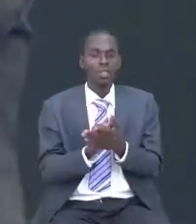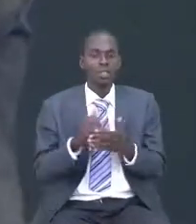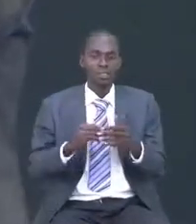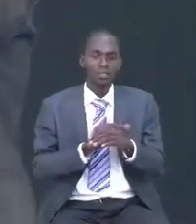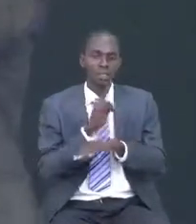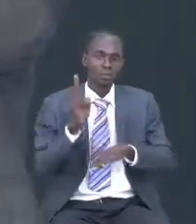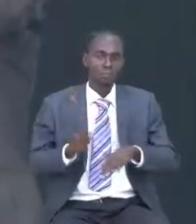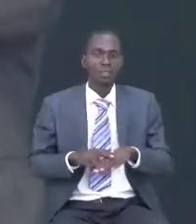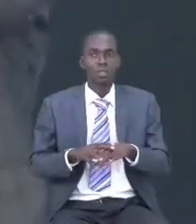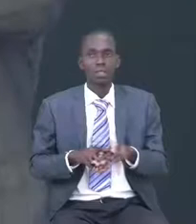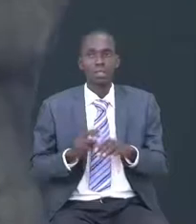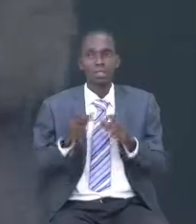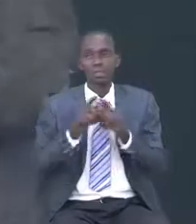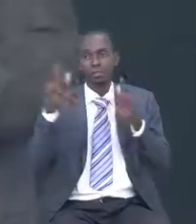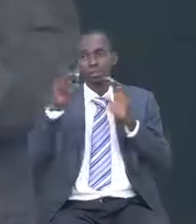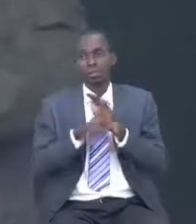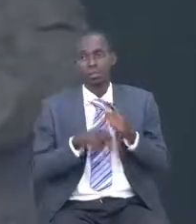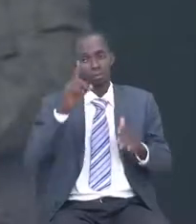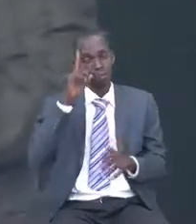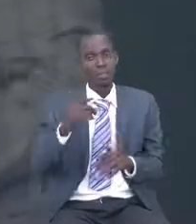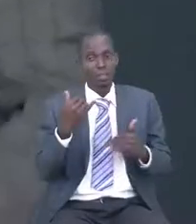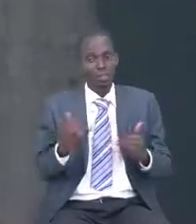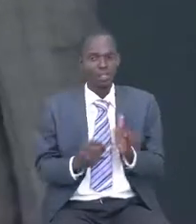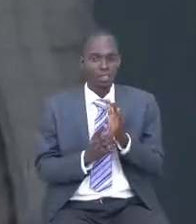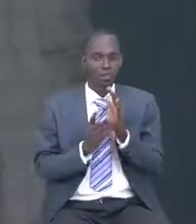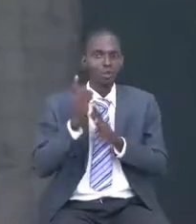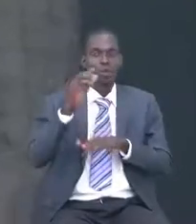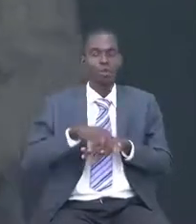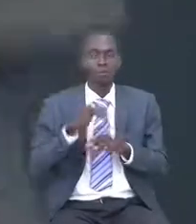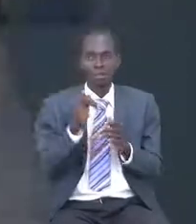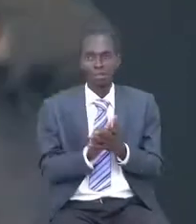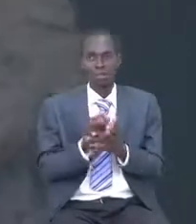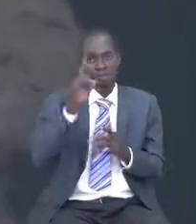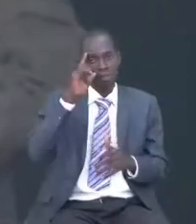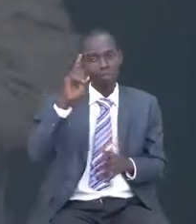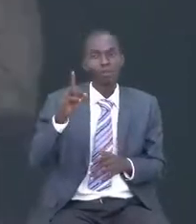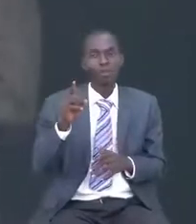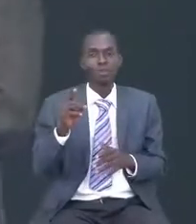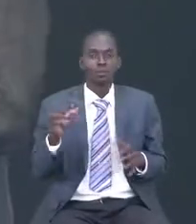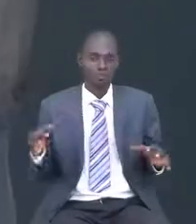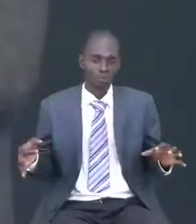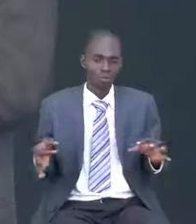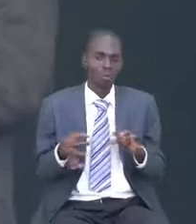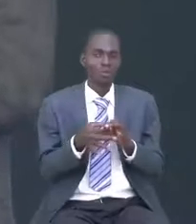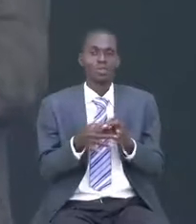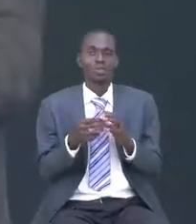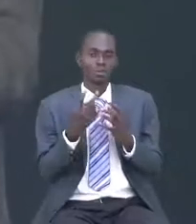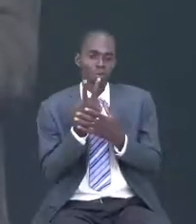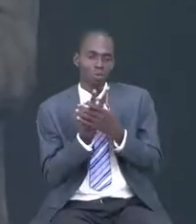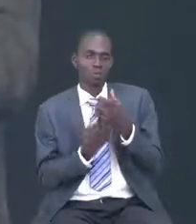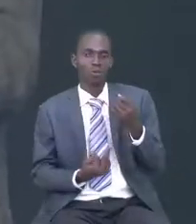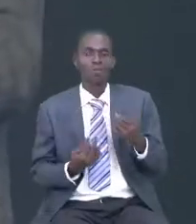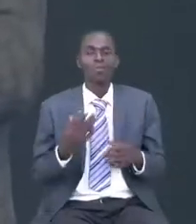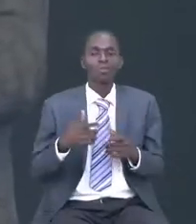talents naturels que tu développes, ce potentiel, combinant les deux, et je